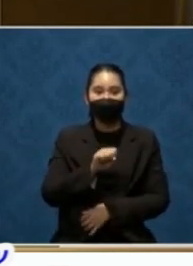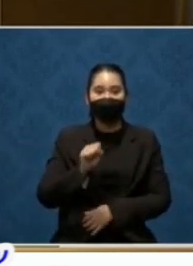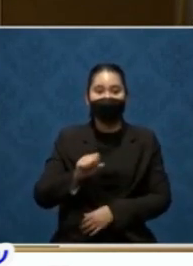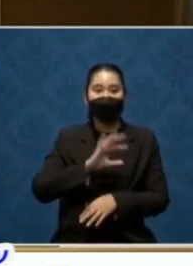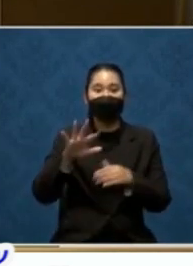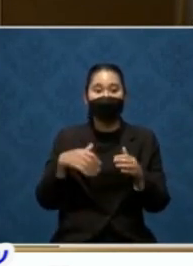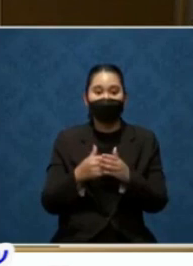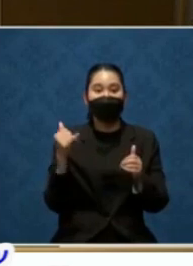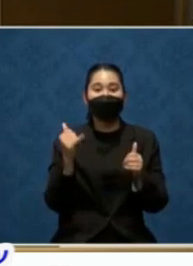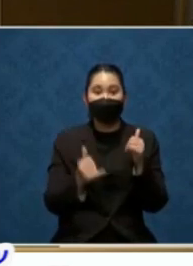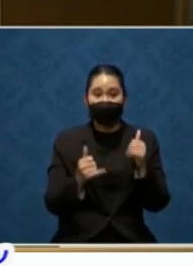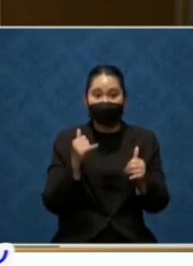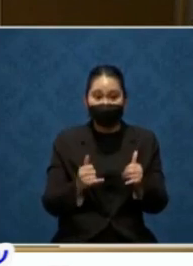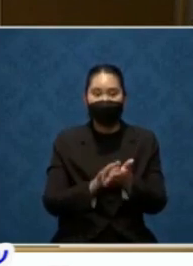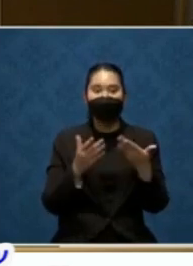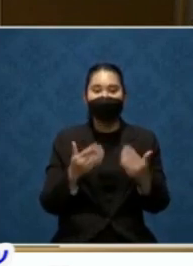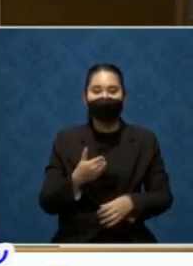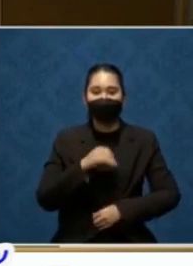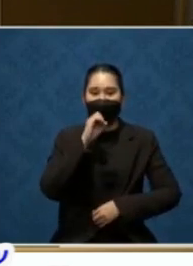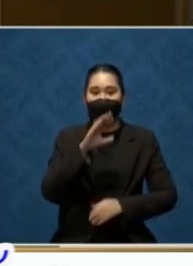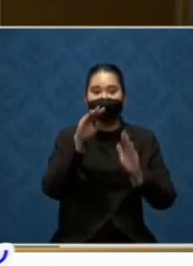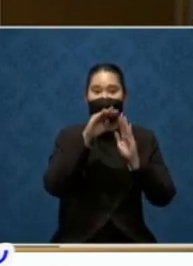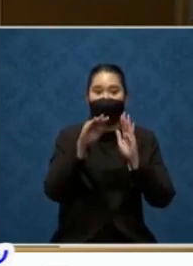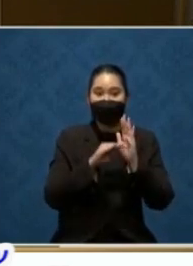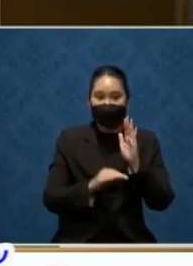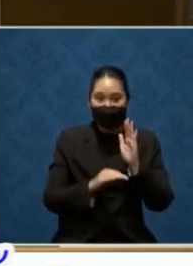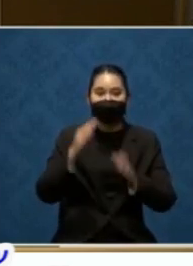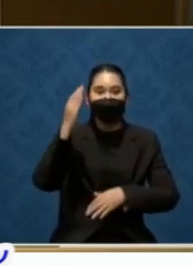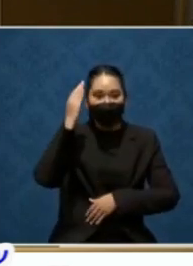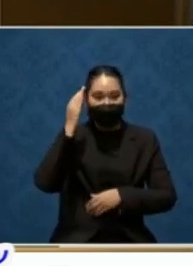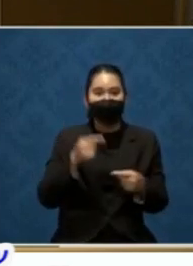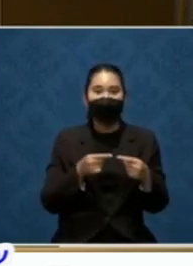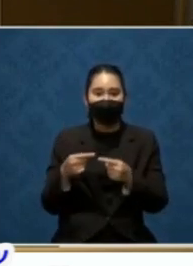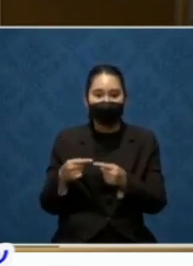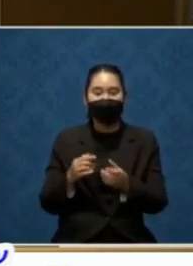ะครับผมจะได้ให้ทราบถึงลำดับว่าเรื่องนี้เป็นมาอย่างไรครับ